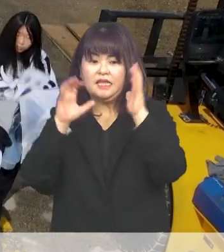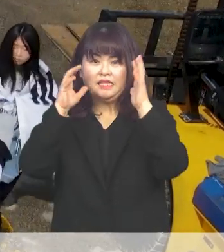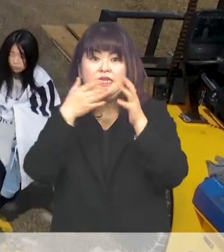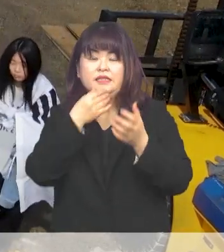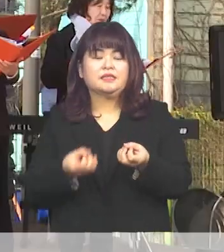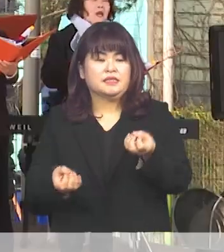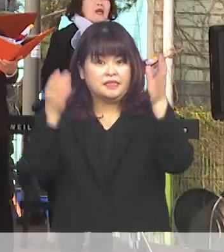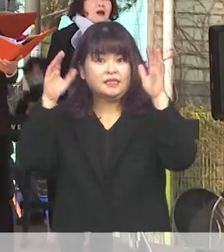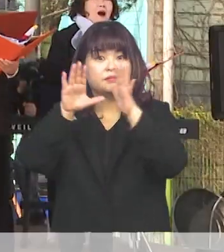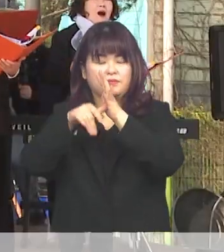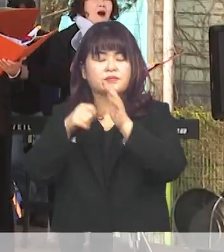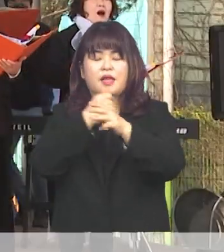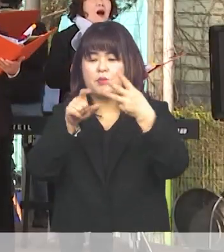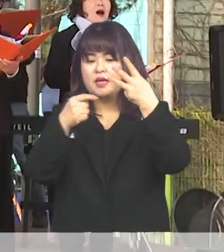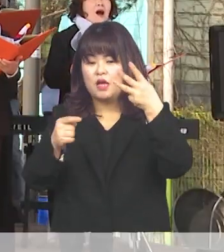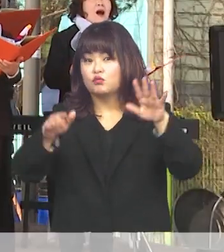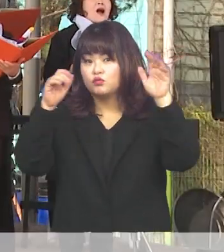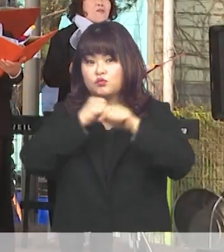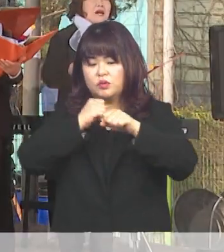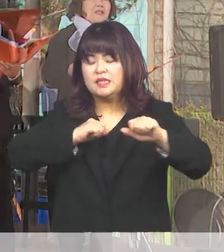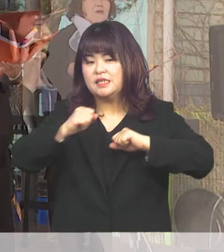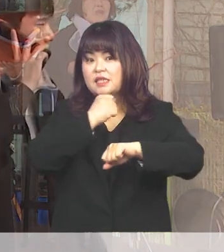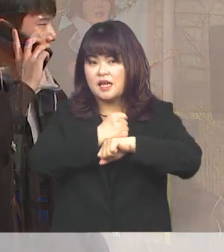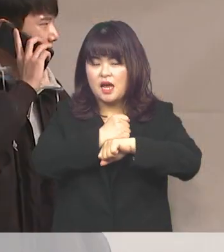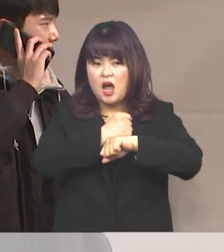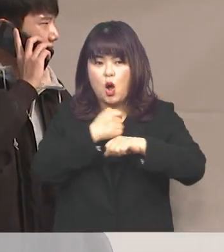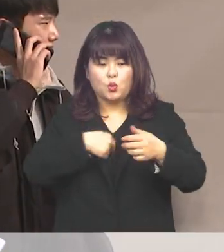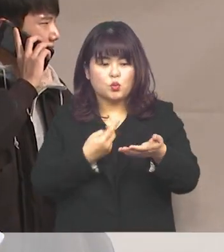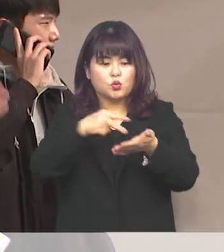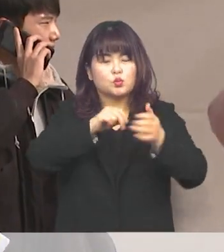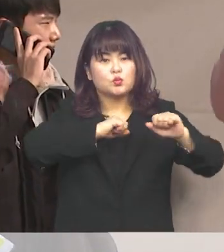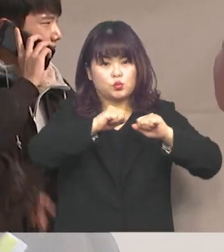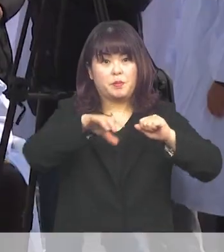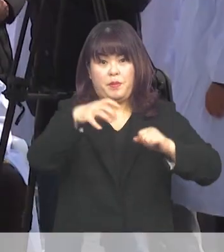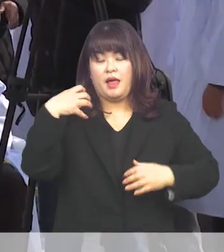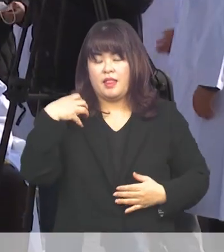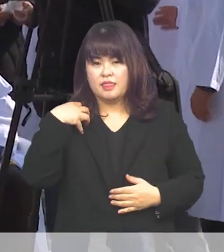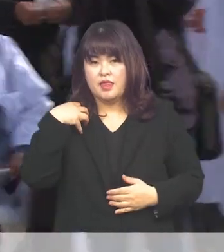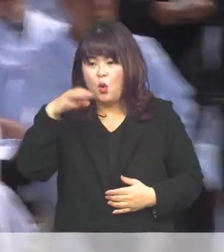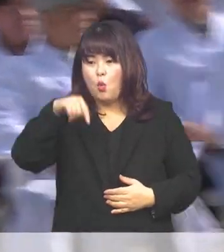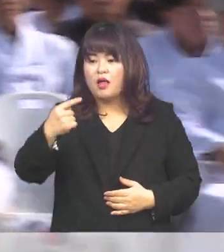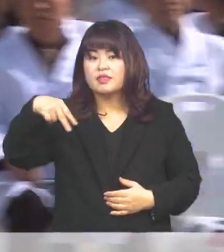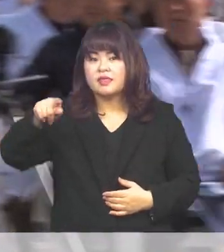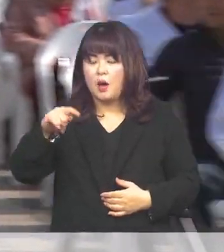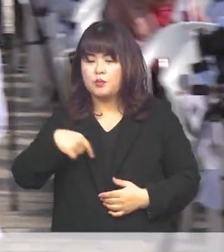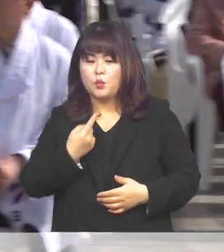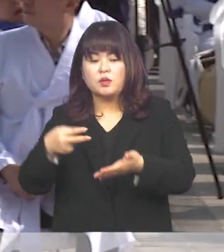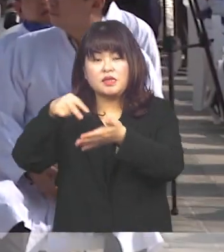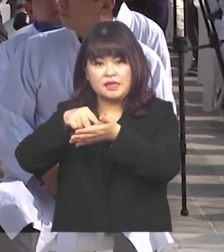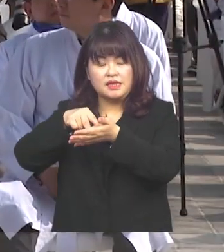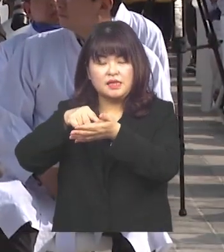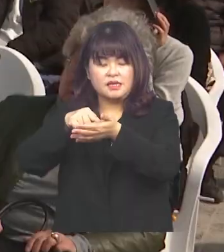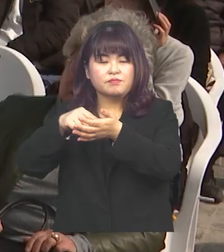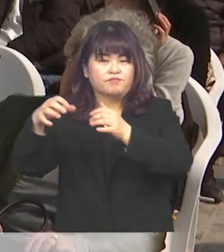열었습니다. 용인문화원 부설기관인 용인독립운동기념사업회에서 주최하고 원삼독립운동선양회가 주관한